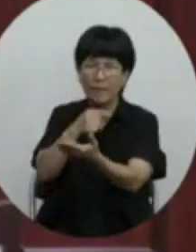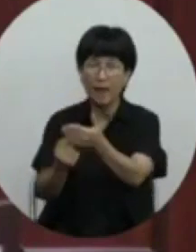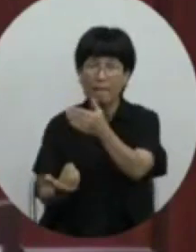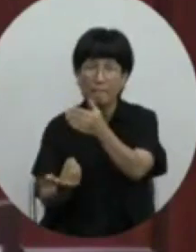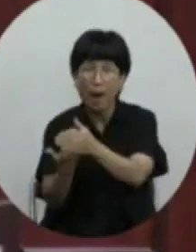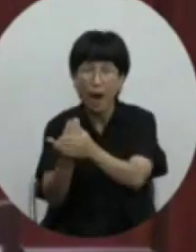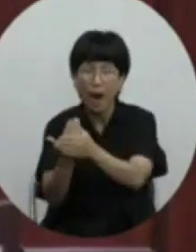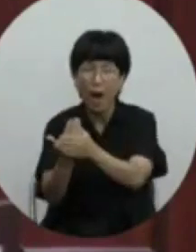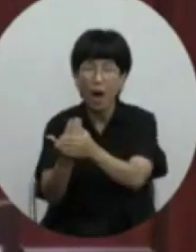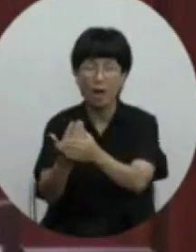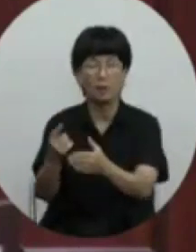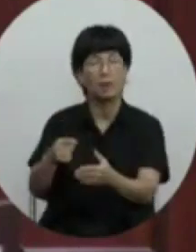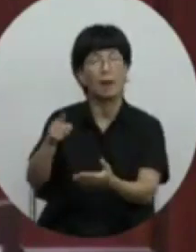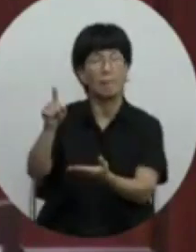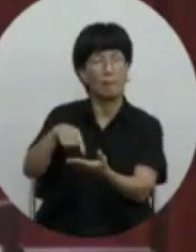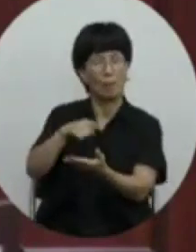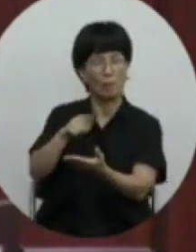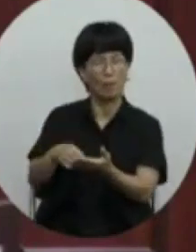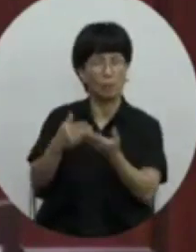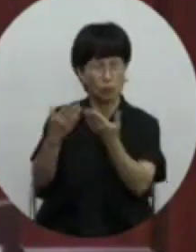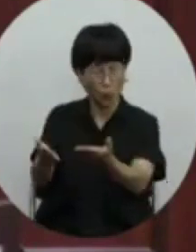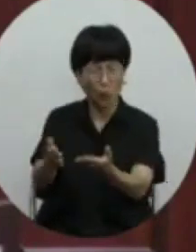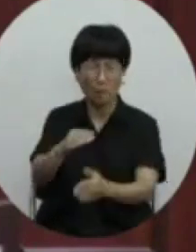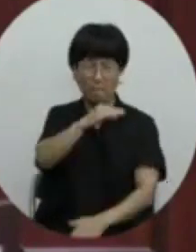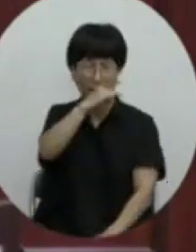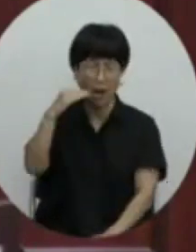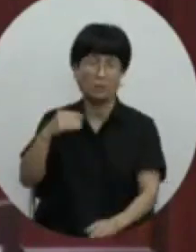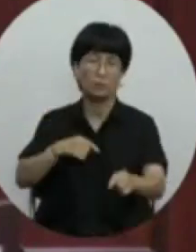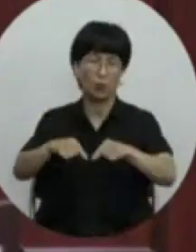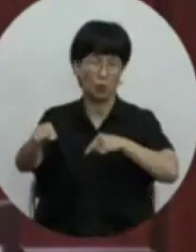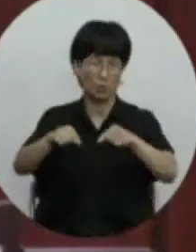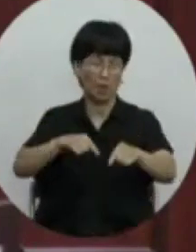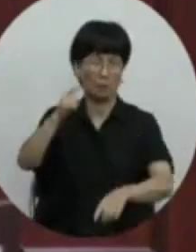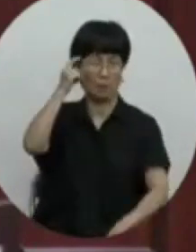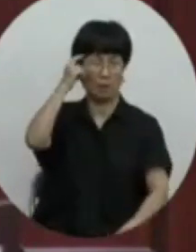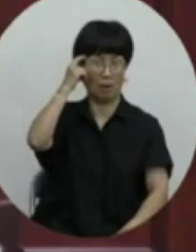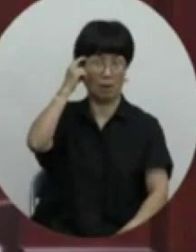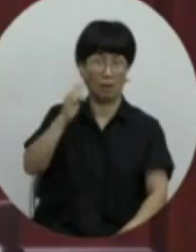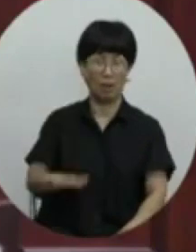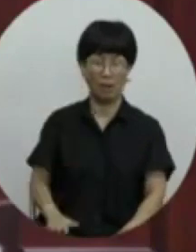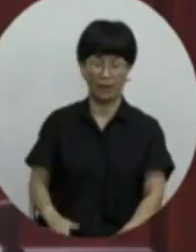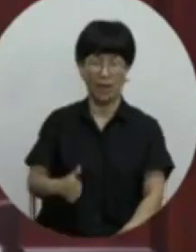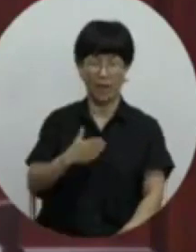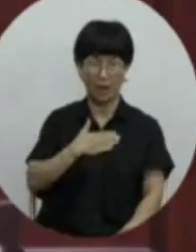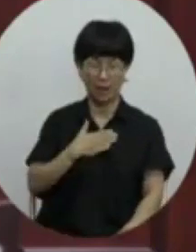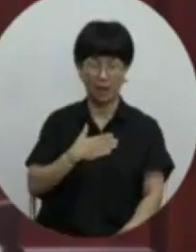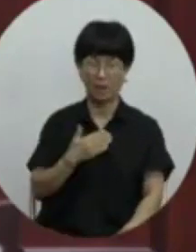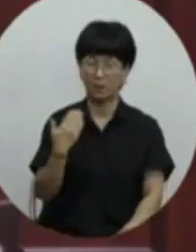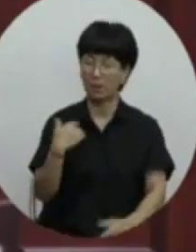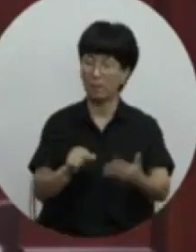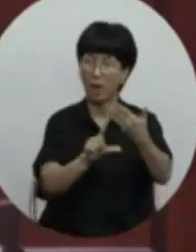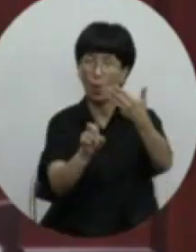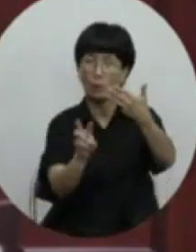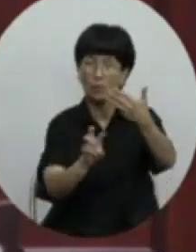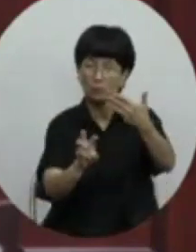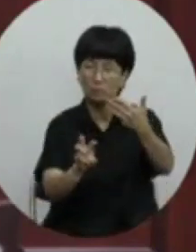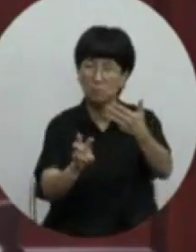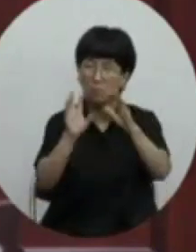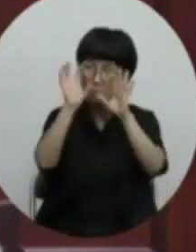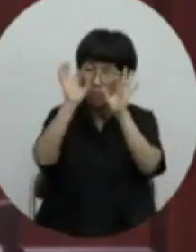구제해 주는 것이 옳은 정책이라고 할 것입니다. 저는 지난 8월 30일에